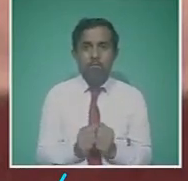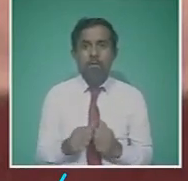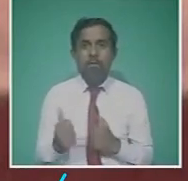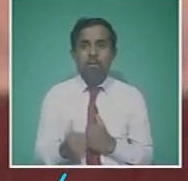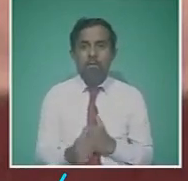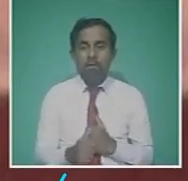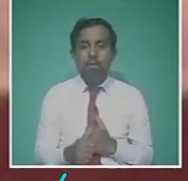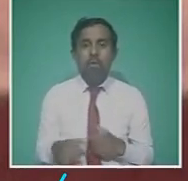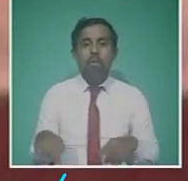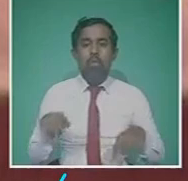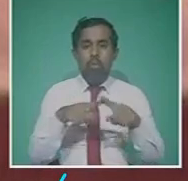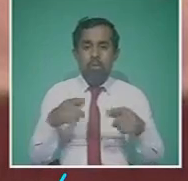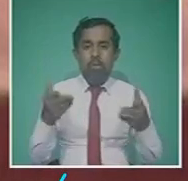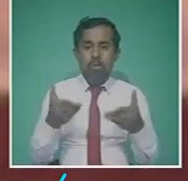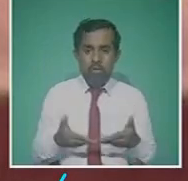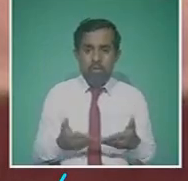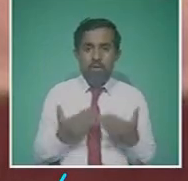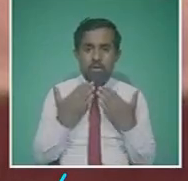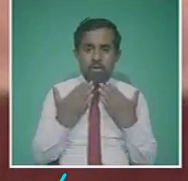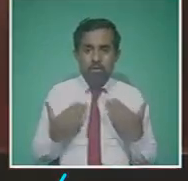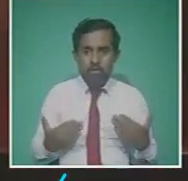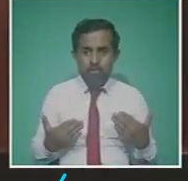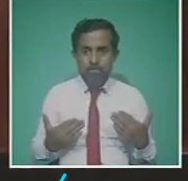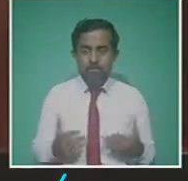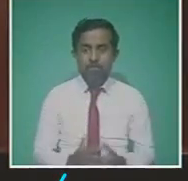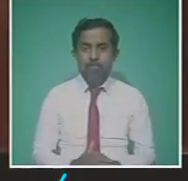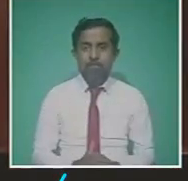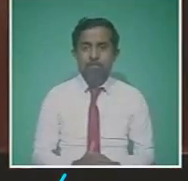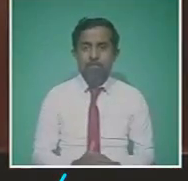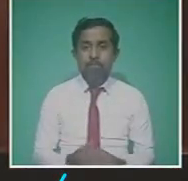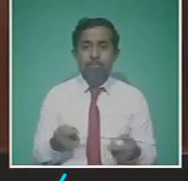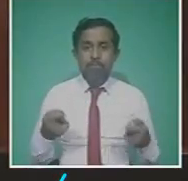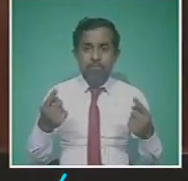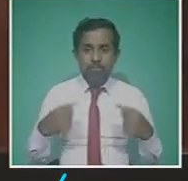සකස් කරගන්න සියලු දෙනා එකතු වෙන්න ඕන කියලා බොහොමත්ම ස්තුතියි බොහොම ස්තුතියි ඊළඟට